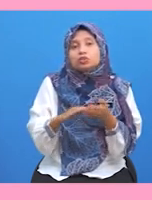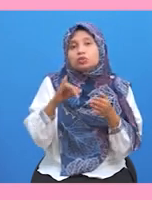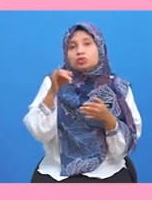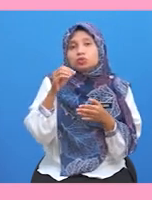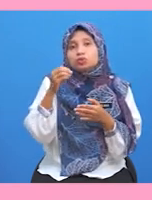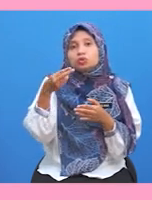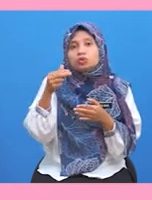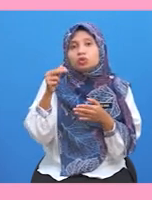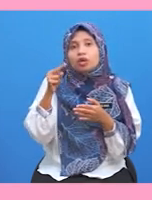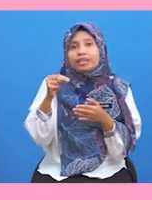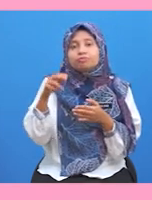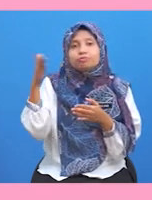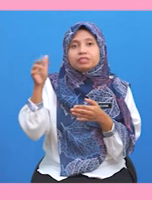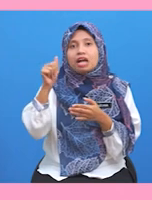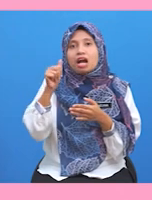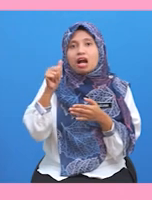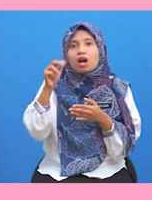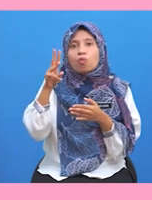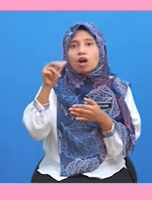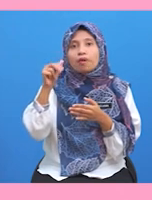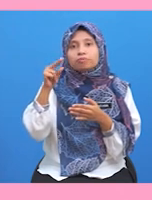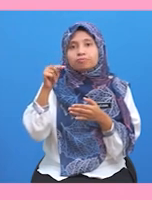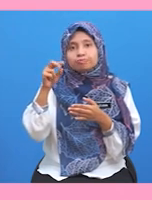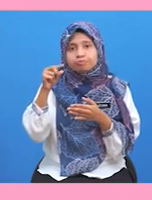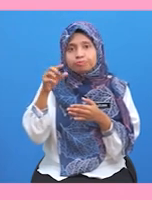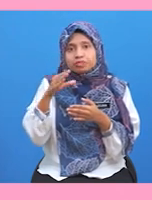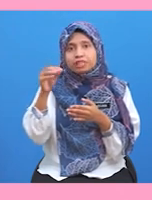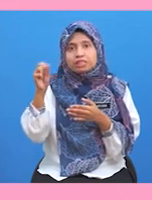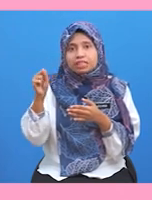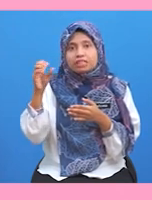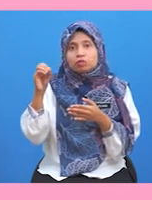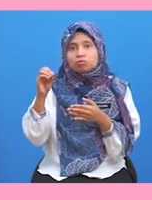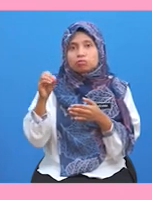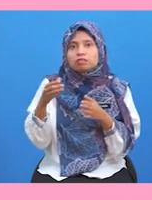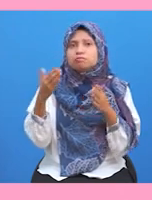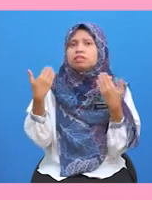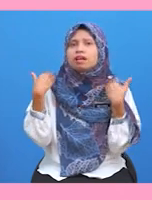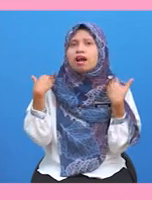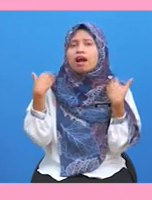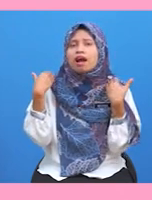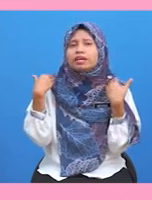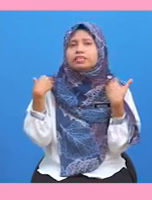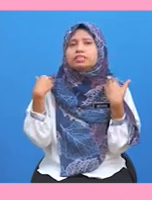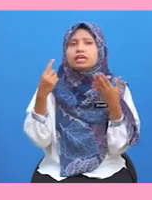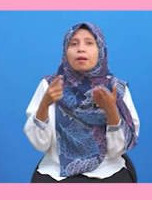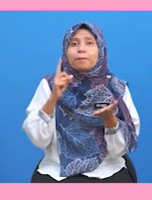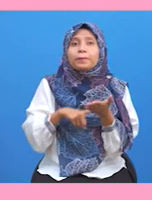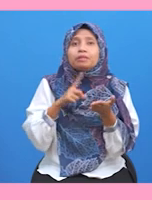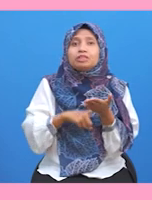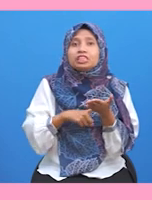dan Syarkawi Osman telah menganjurkan persidangan yang dihadiri oleh perwakilan dari seluruh